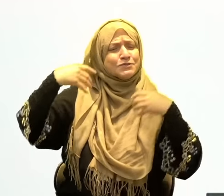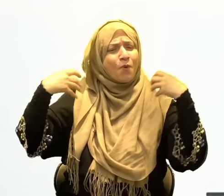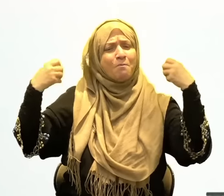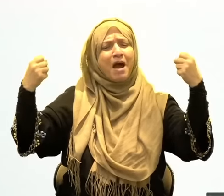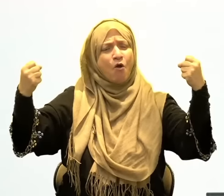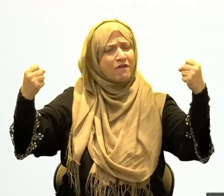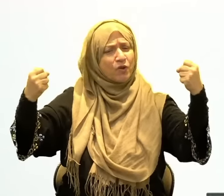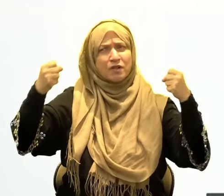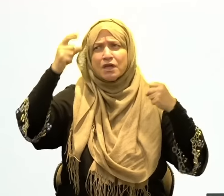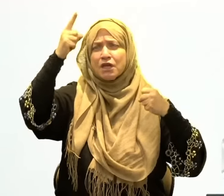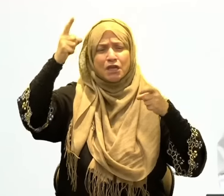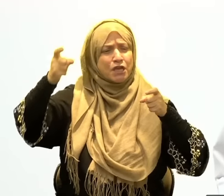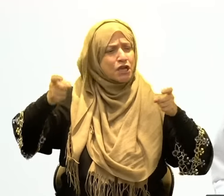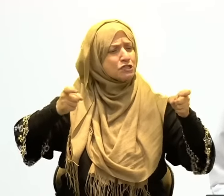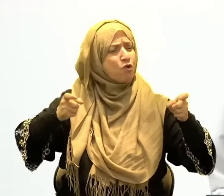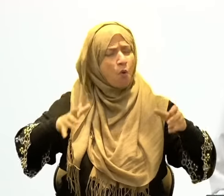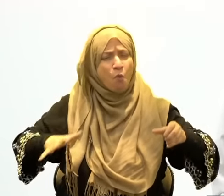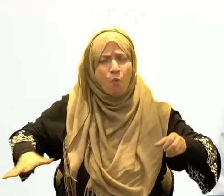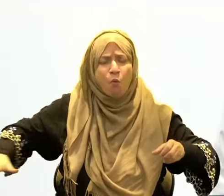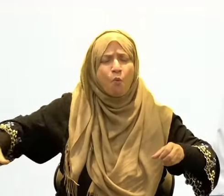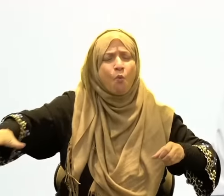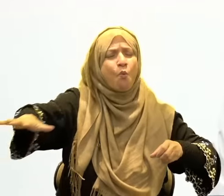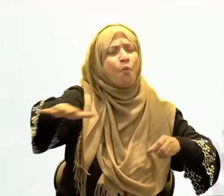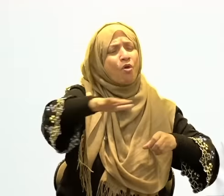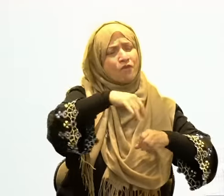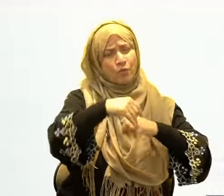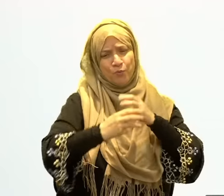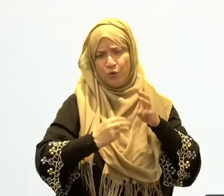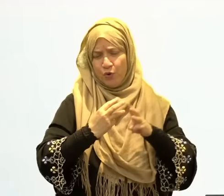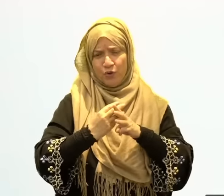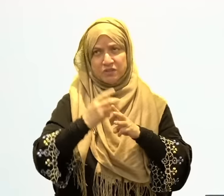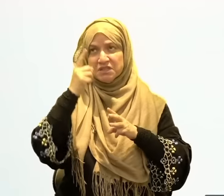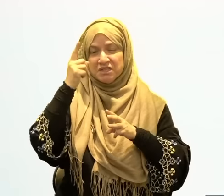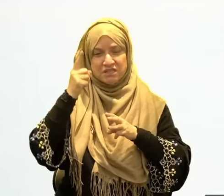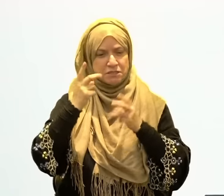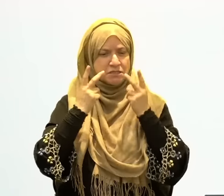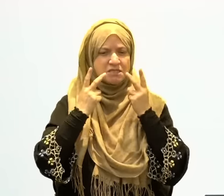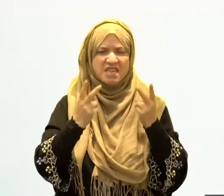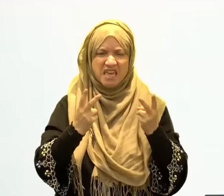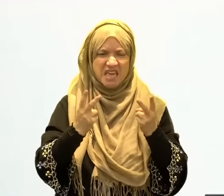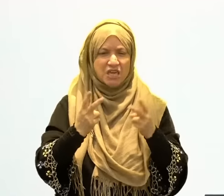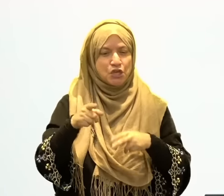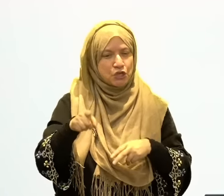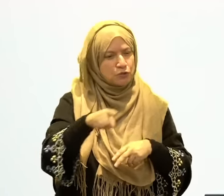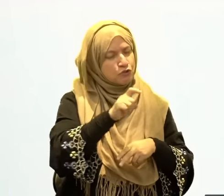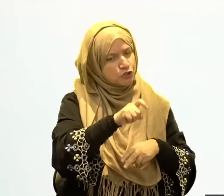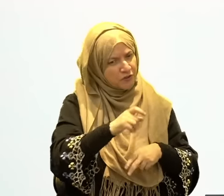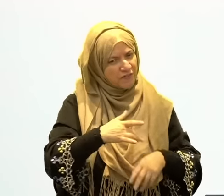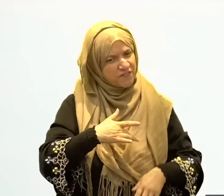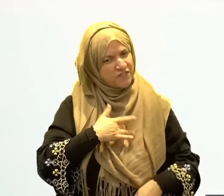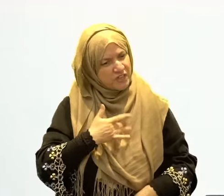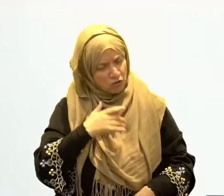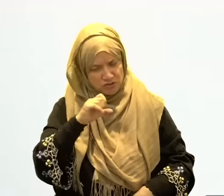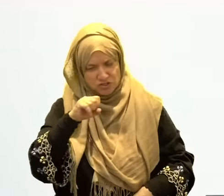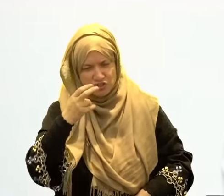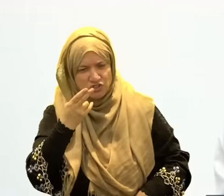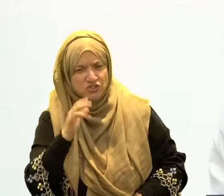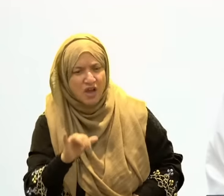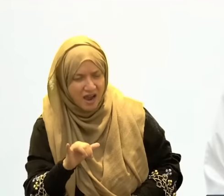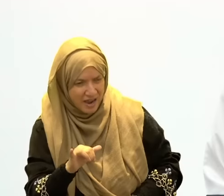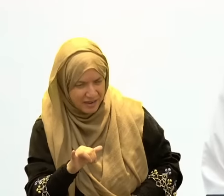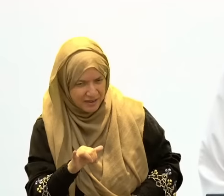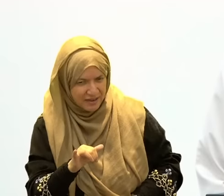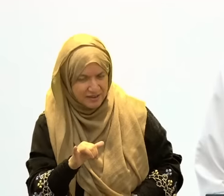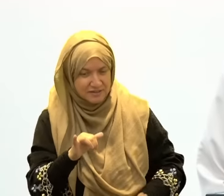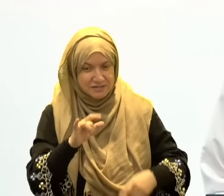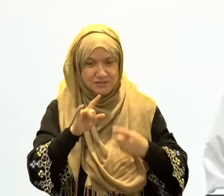قُرْبِهِ مِنْكِ, and be shy of Him to the extent of His closeness to you. Because you don't just want